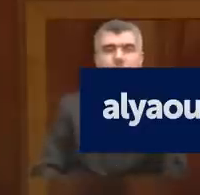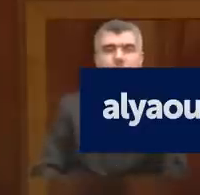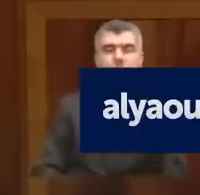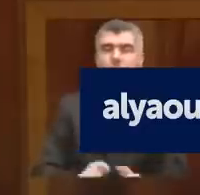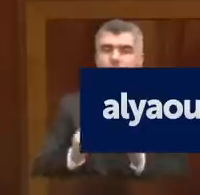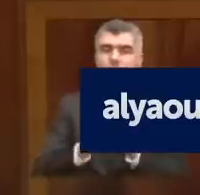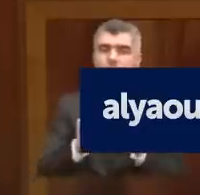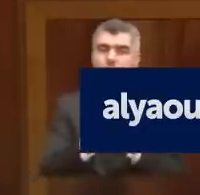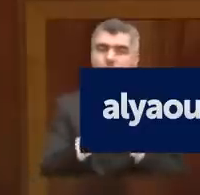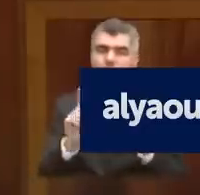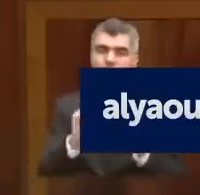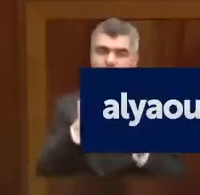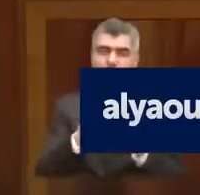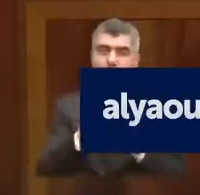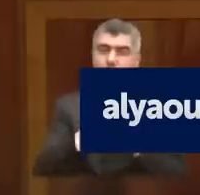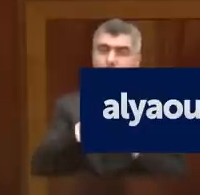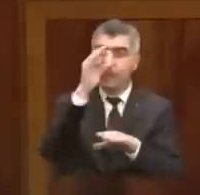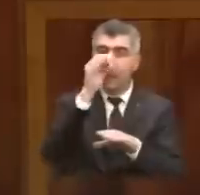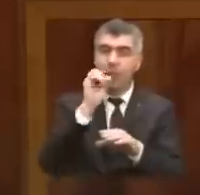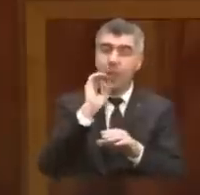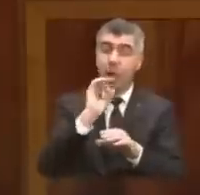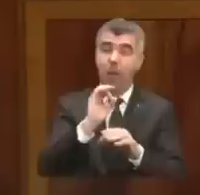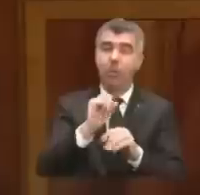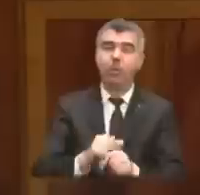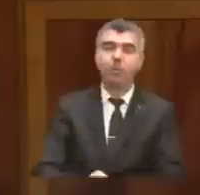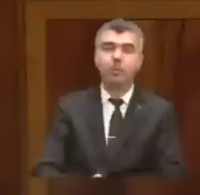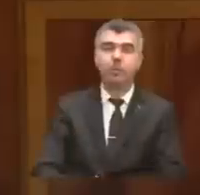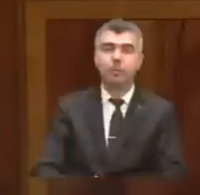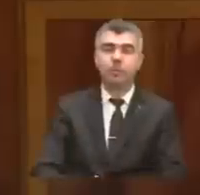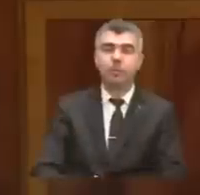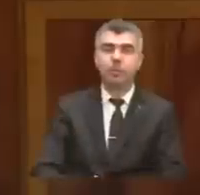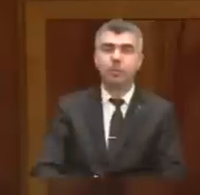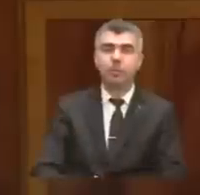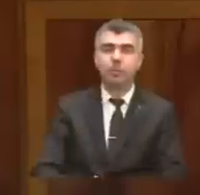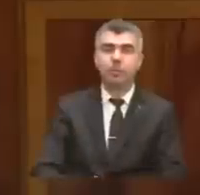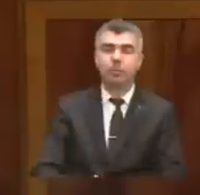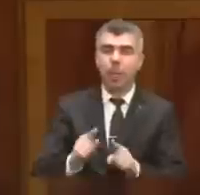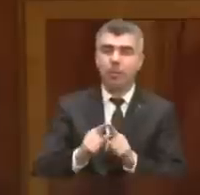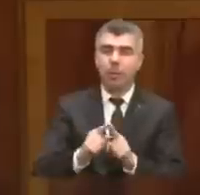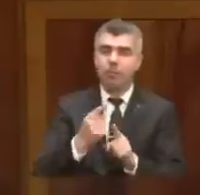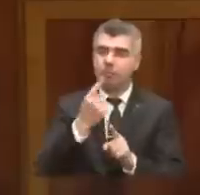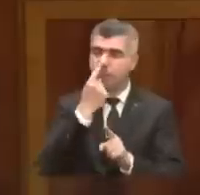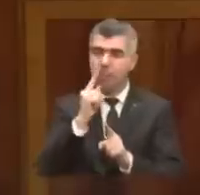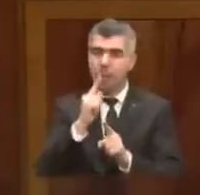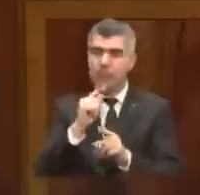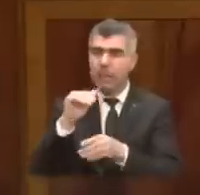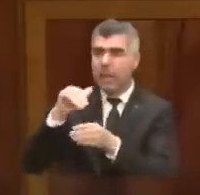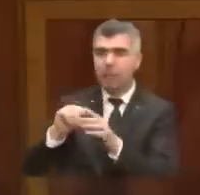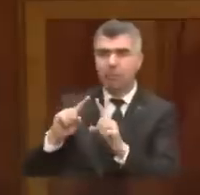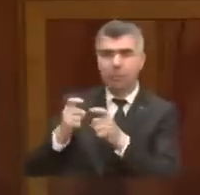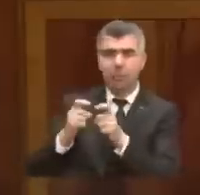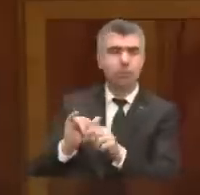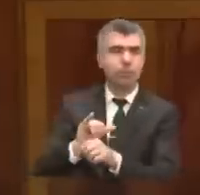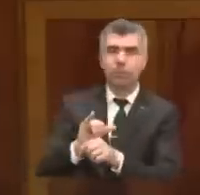نوضح قناعة سياسية عندنا. احنا ماشي ضد المعارضة، بالعكس،